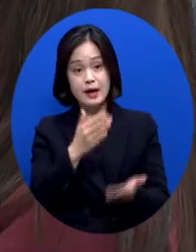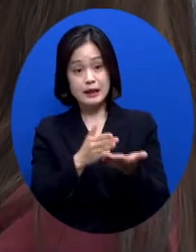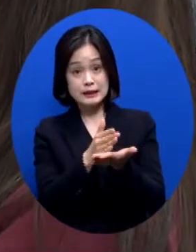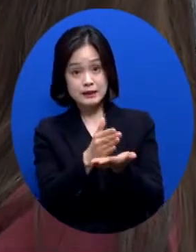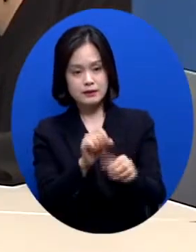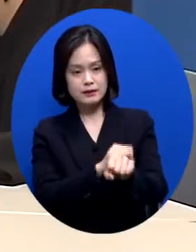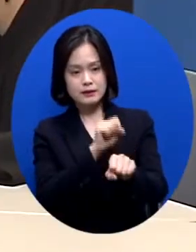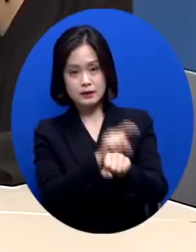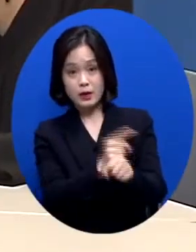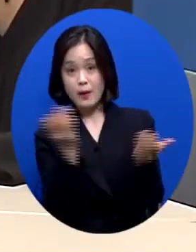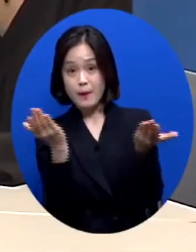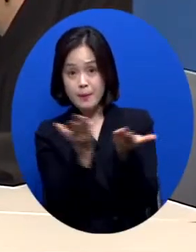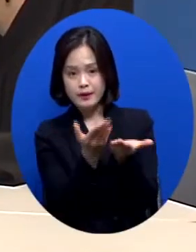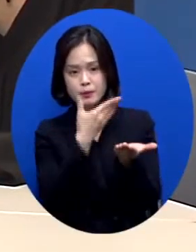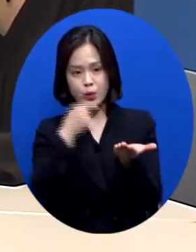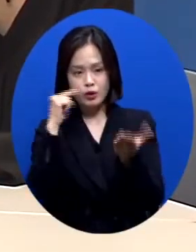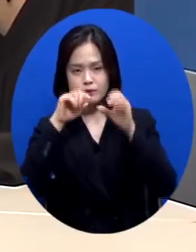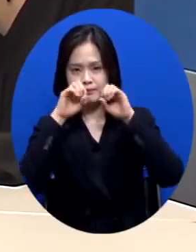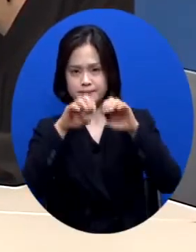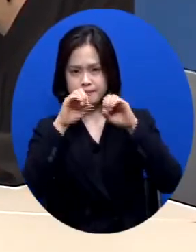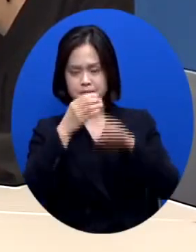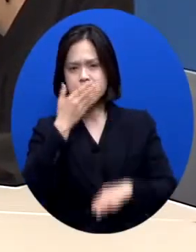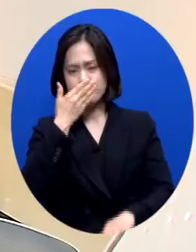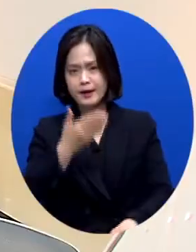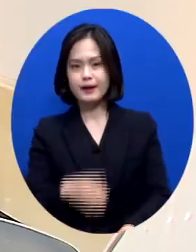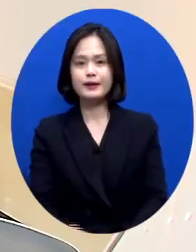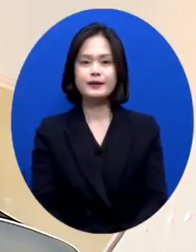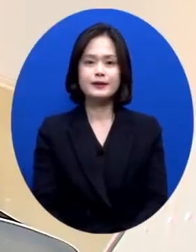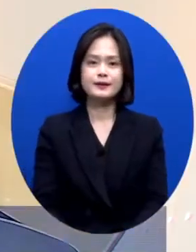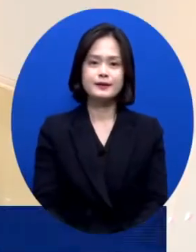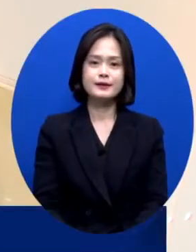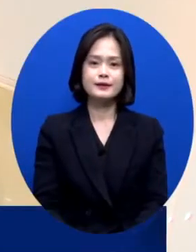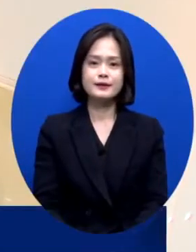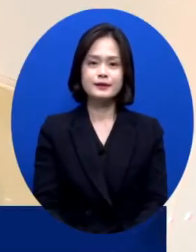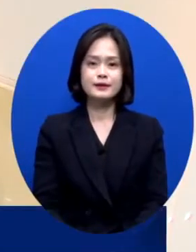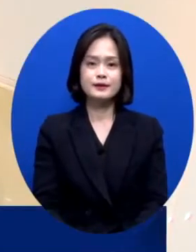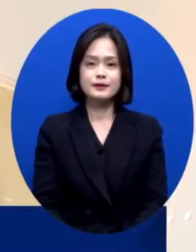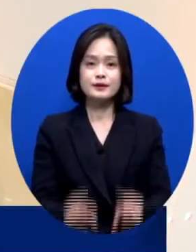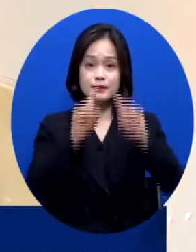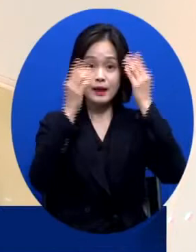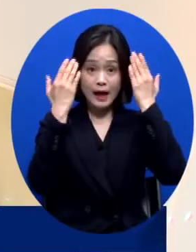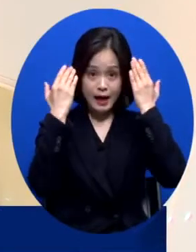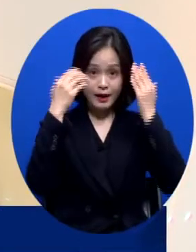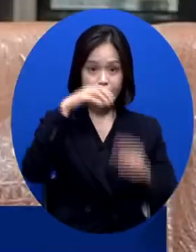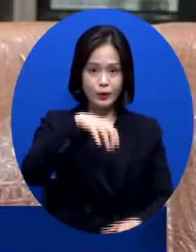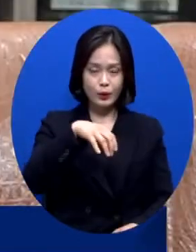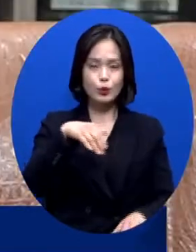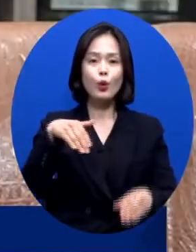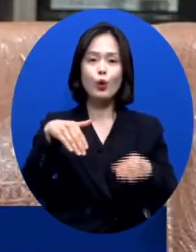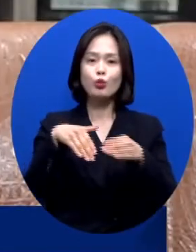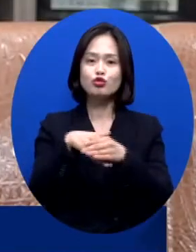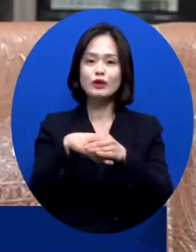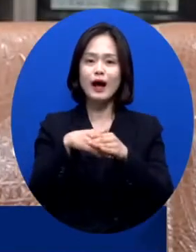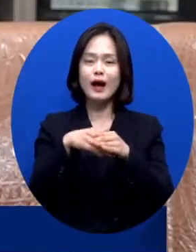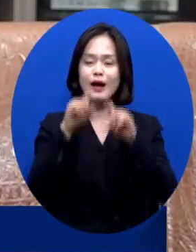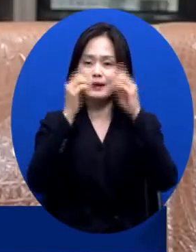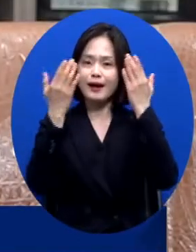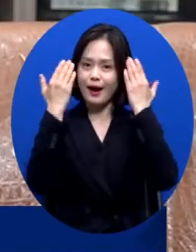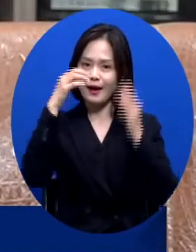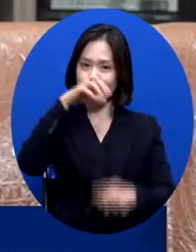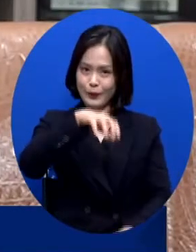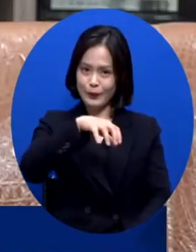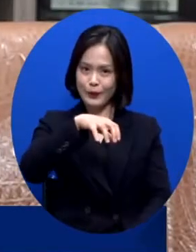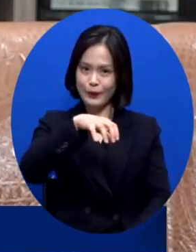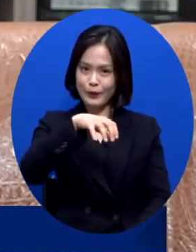고구마 전략도 될 수 있다는 장점이 있습니다 그래서 대학교에서 문화 대학교 이제 교목실 에 통합 부서로 언제